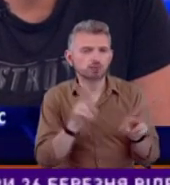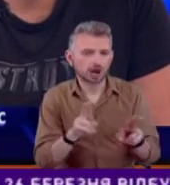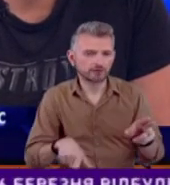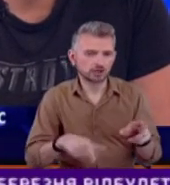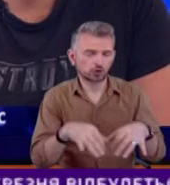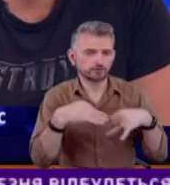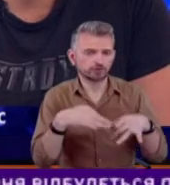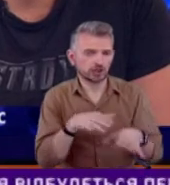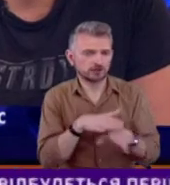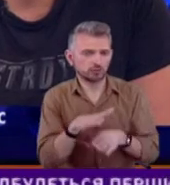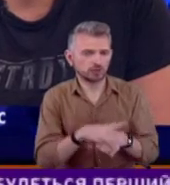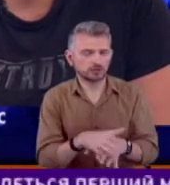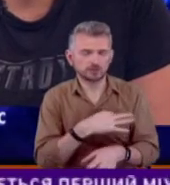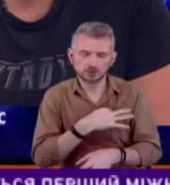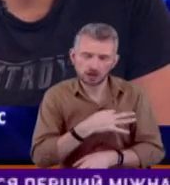дорожного движения соблюдали.